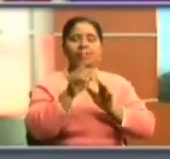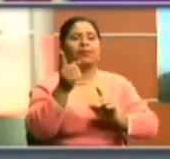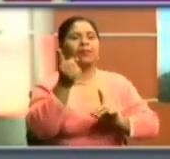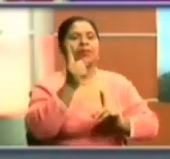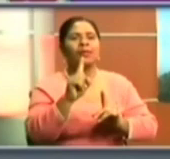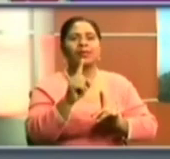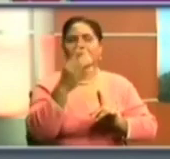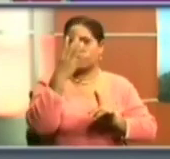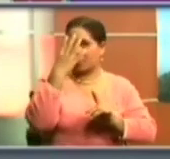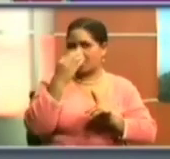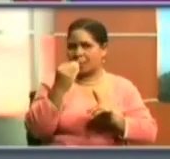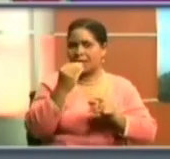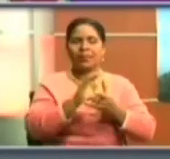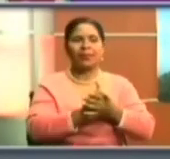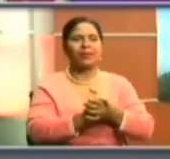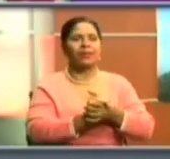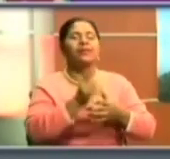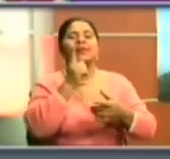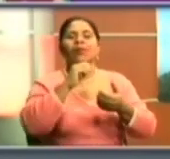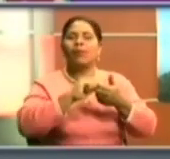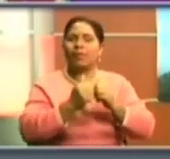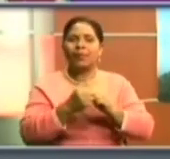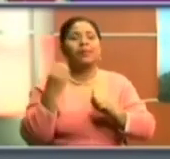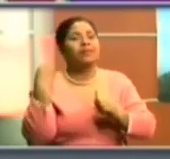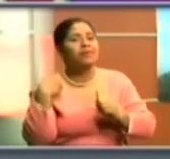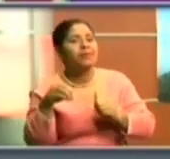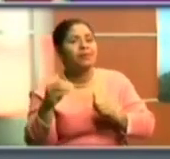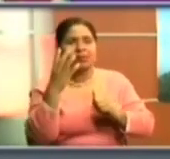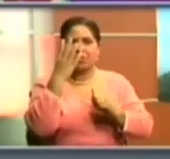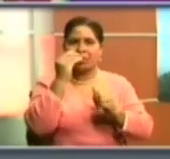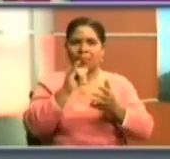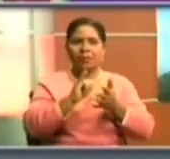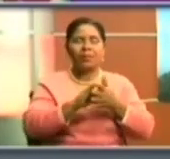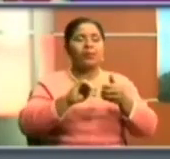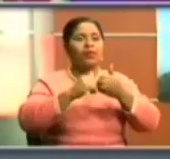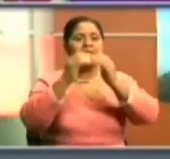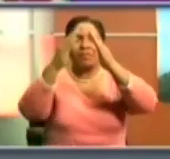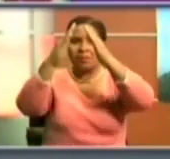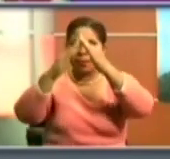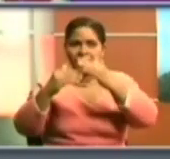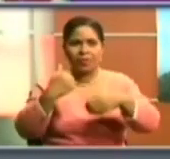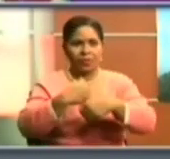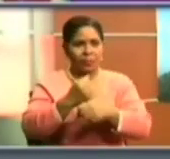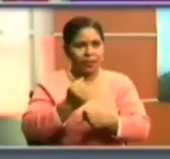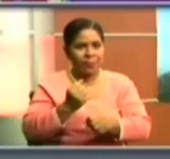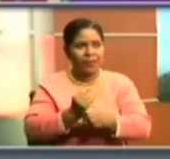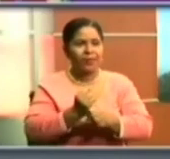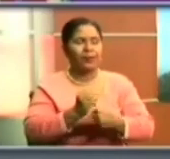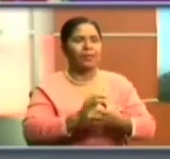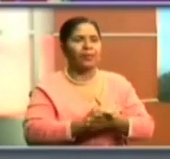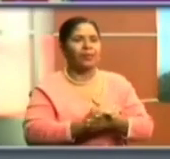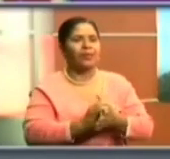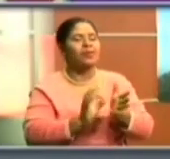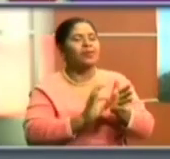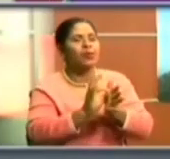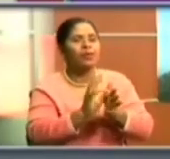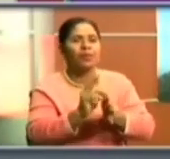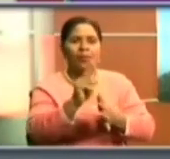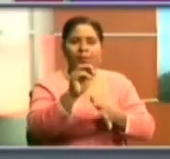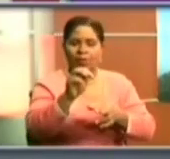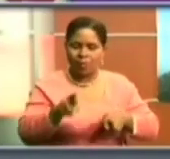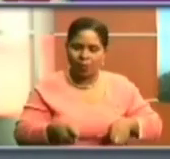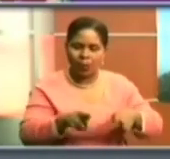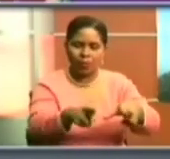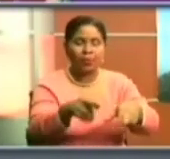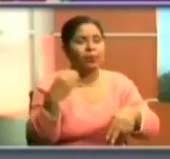est établi, qui problème qui gagne côté est établi, qui gens caillou construit, qui combien de kilomètres de route qui gagne,